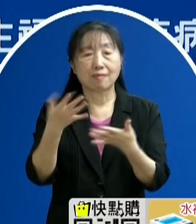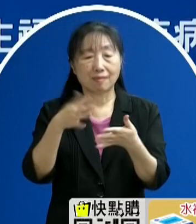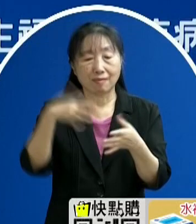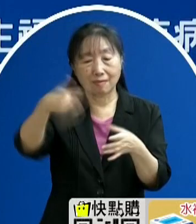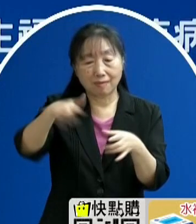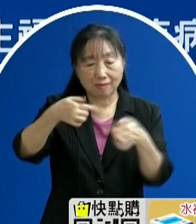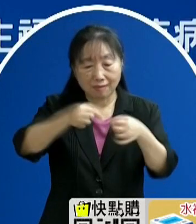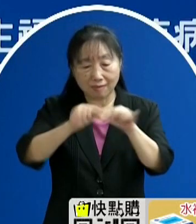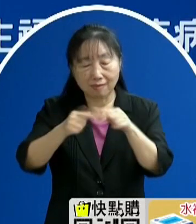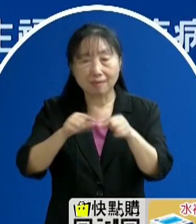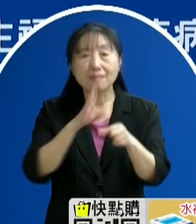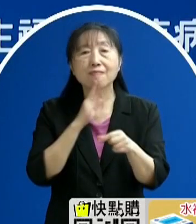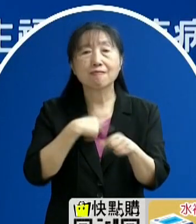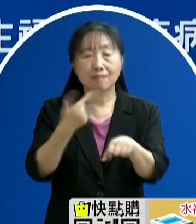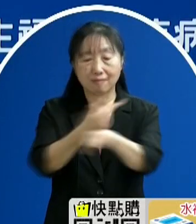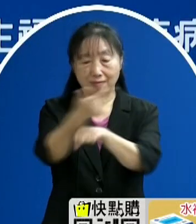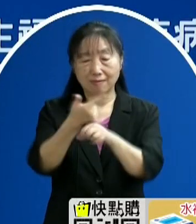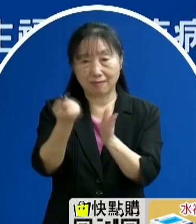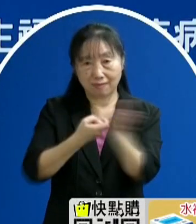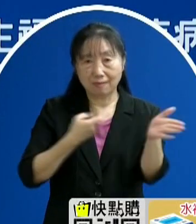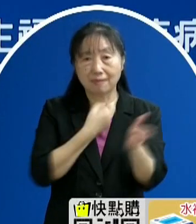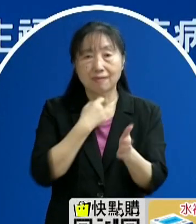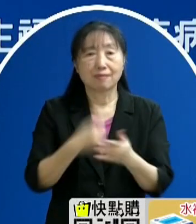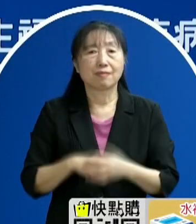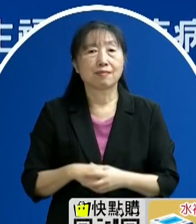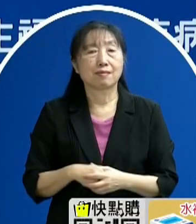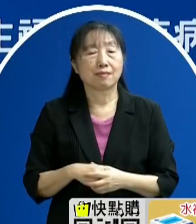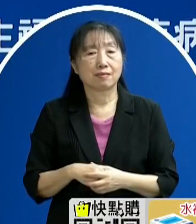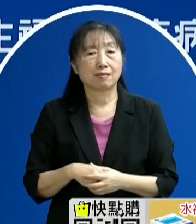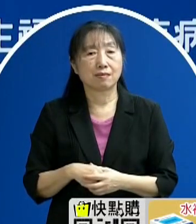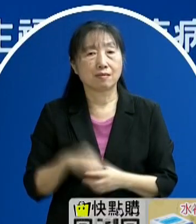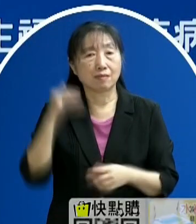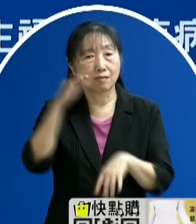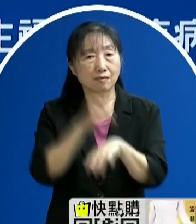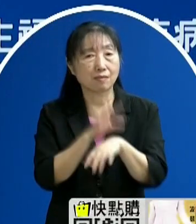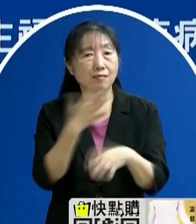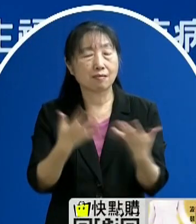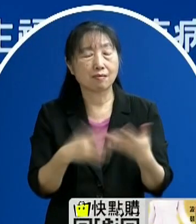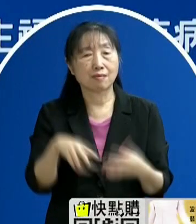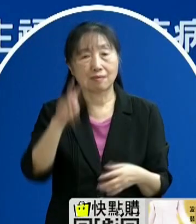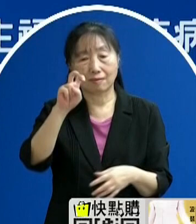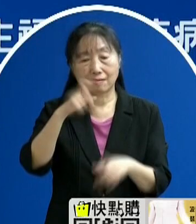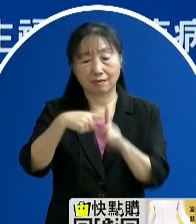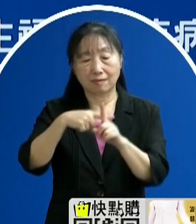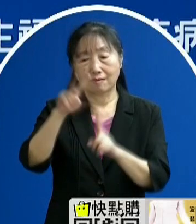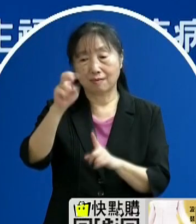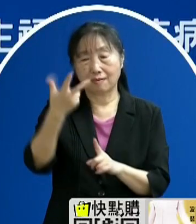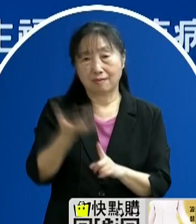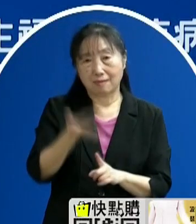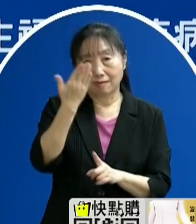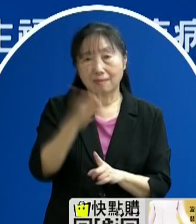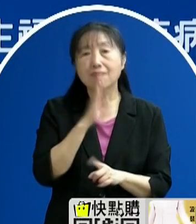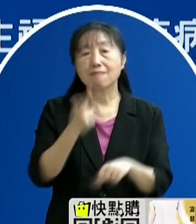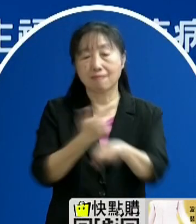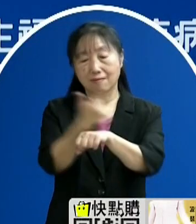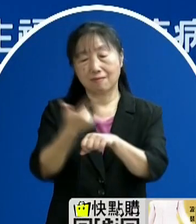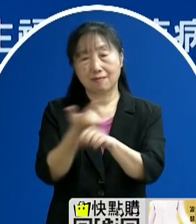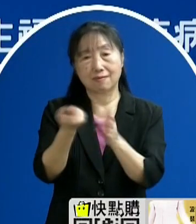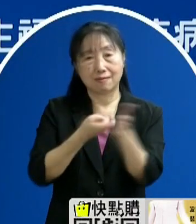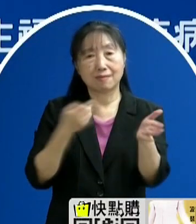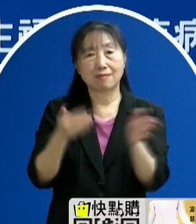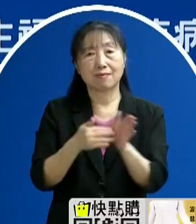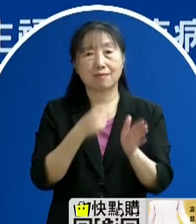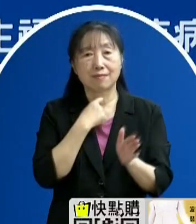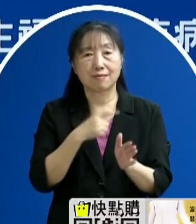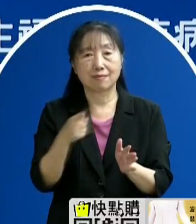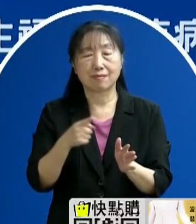后于6小时内使用完毕，然后在高端大于27度的环境之下，尽量于6小时内使